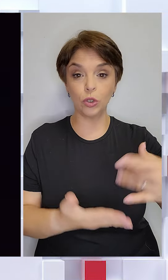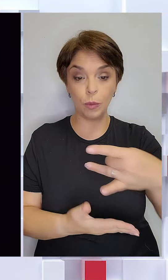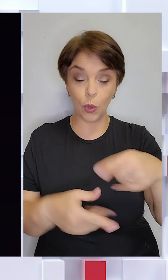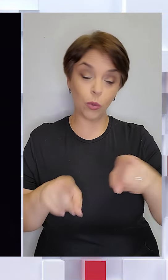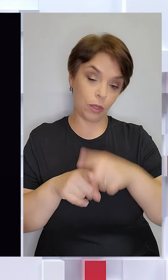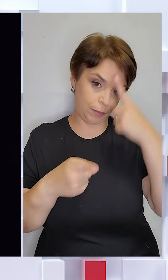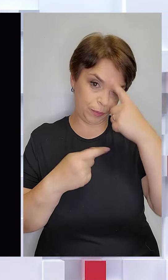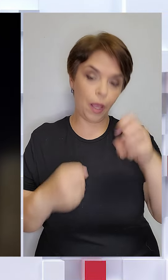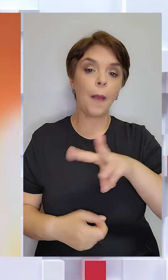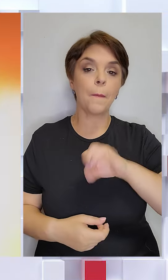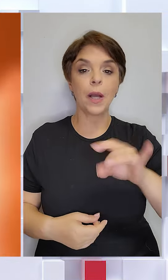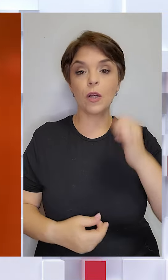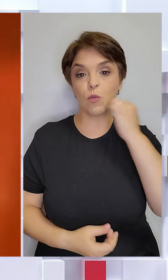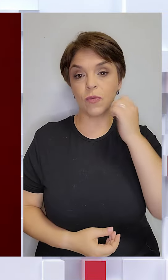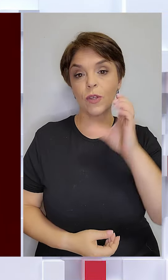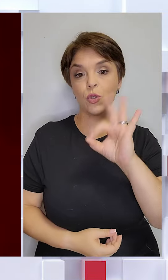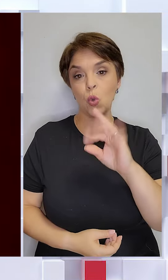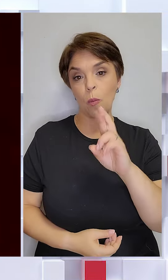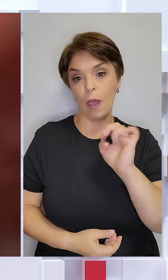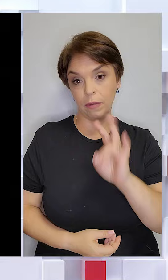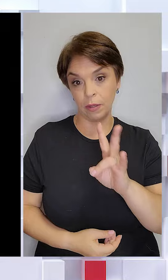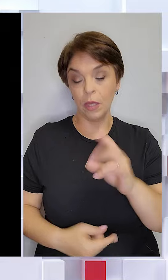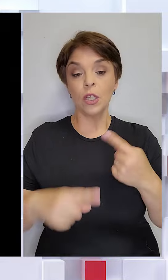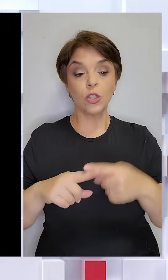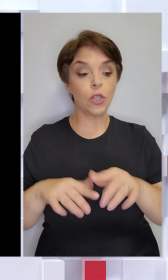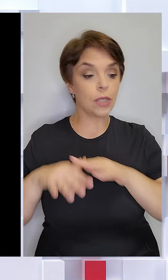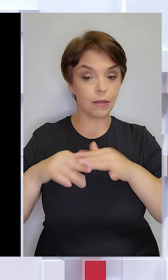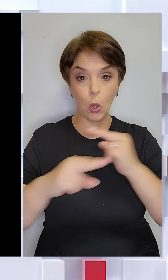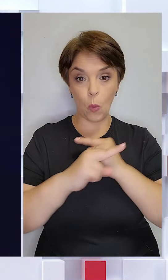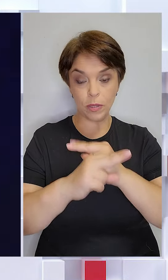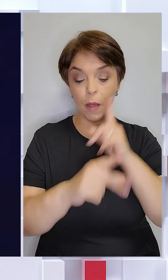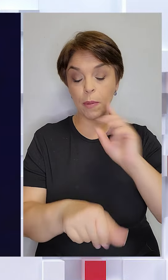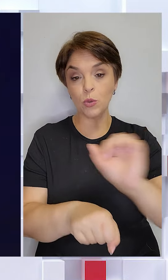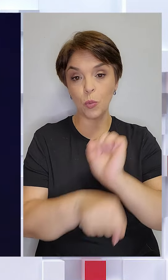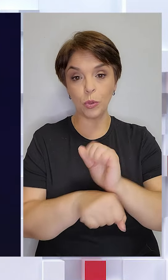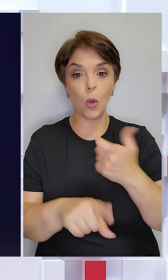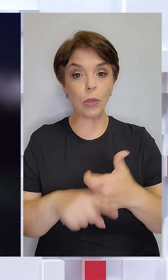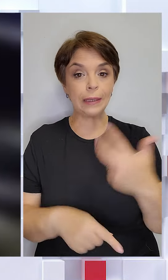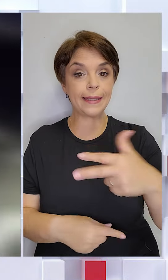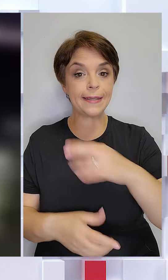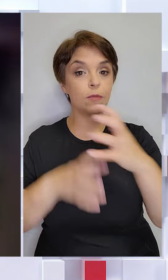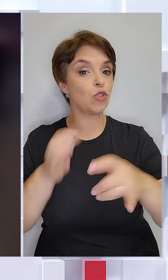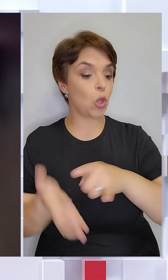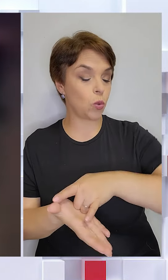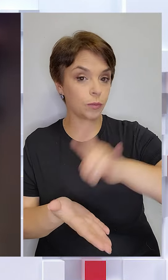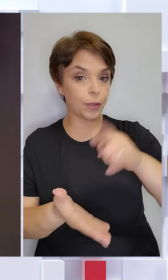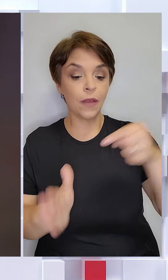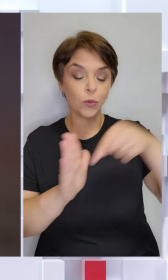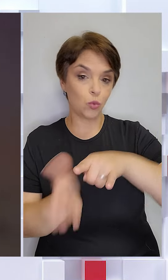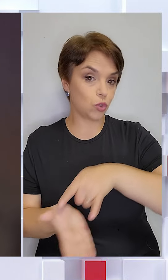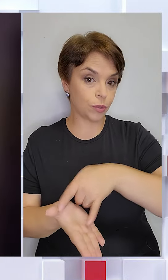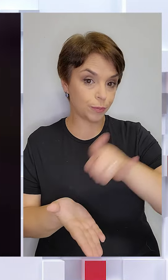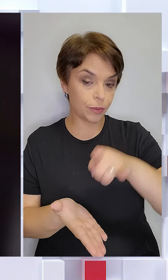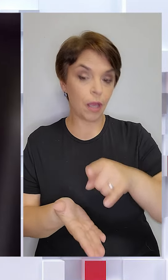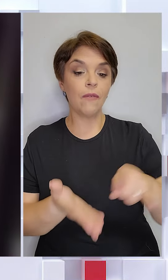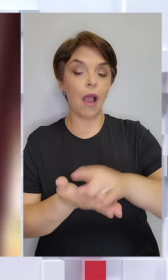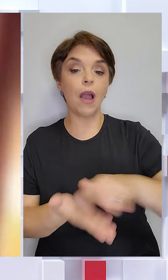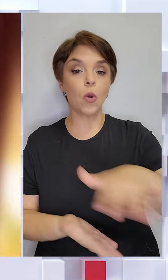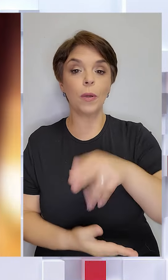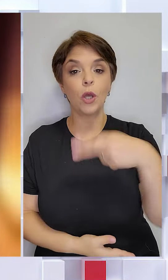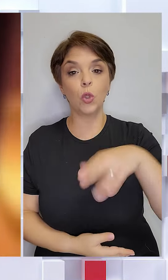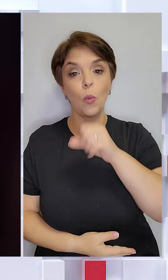таке повідомляв мер Москви Собянін. Через атаку безпілотників призупинили понад 30 міжнародних та внутрішніх рейсів в